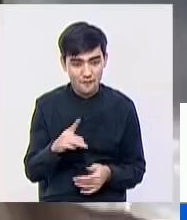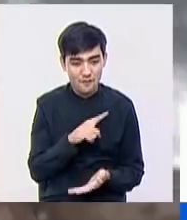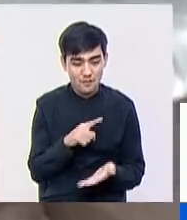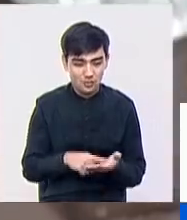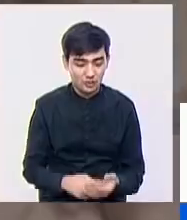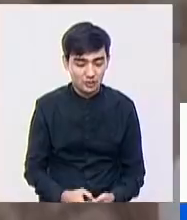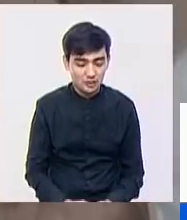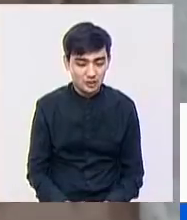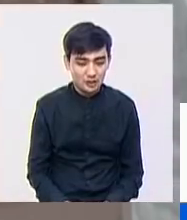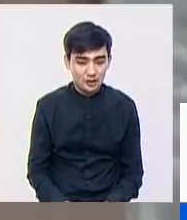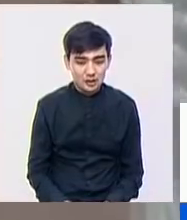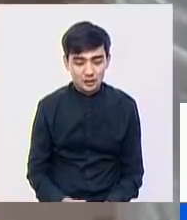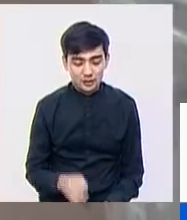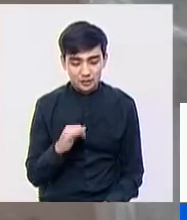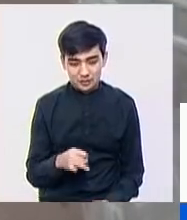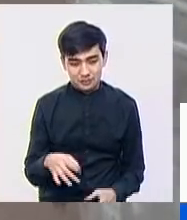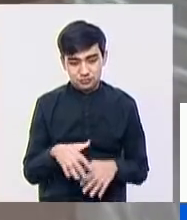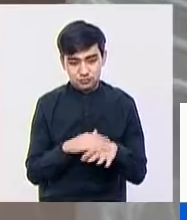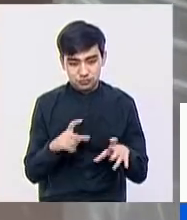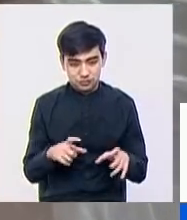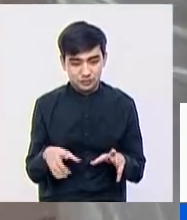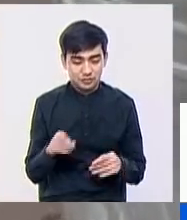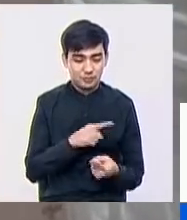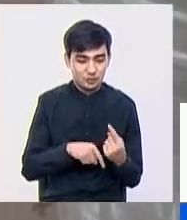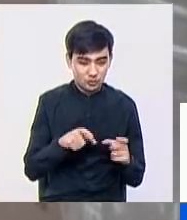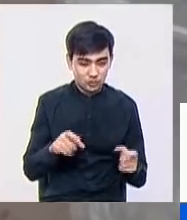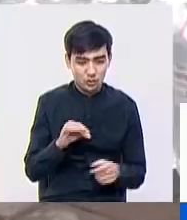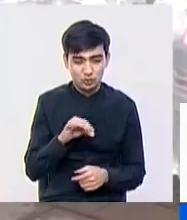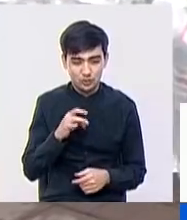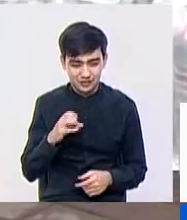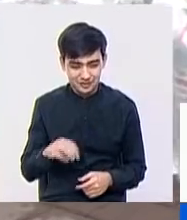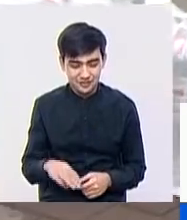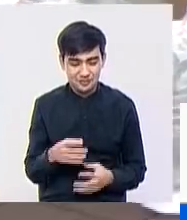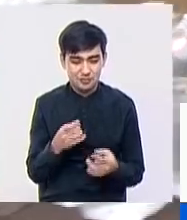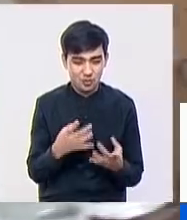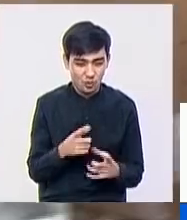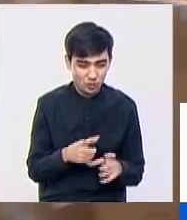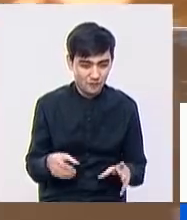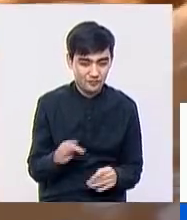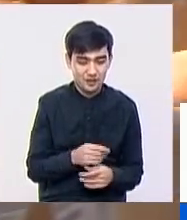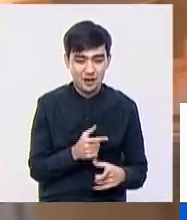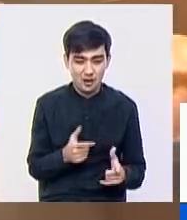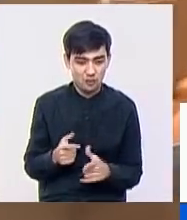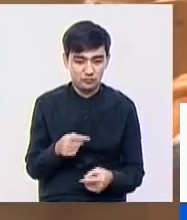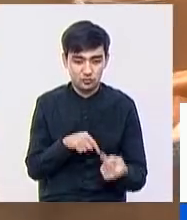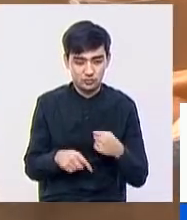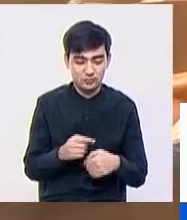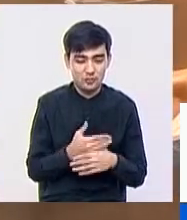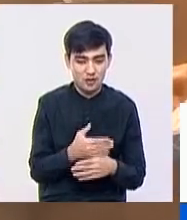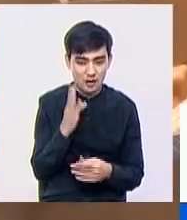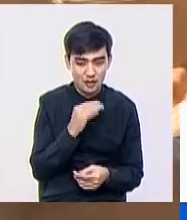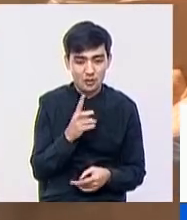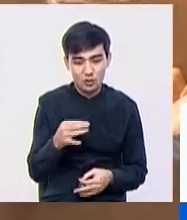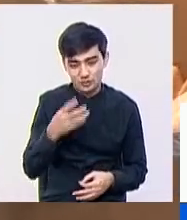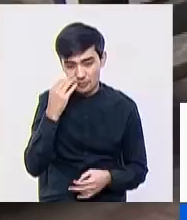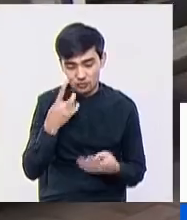вопросам. Граждане объединяются вокруг общей беды. Предприниматели, юристы, продавцы и простые люди готовы помогать друг другу. Но не стоит